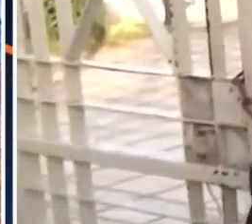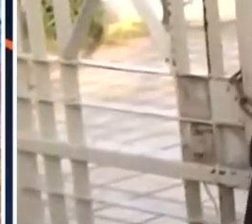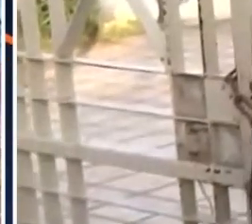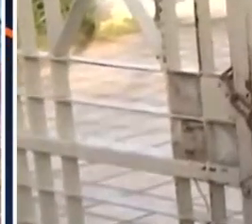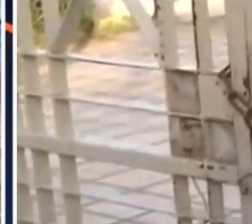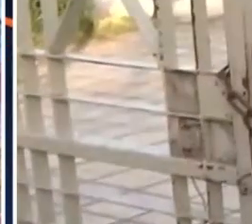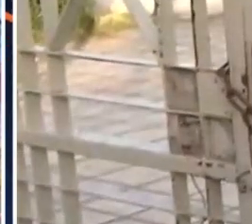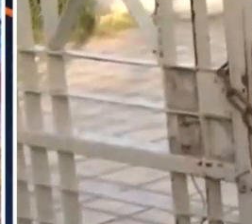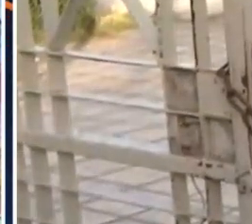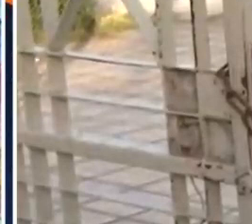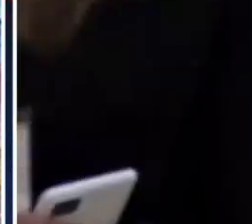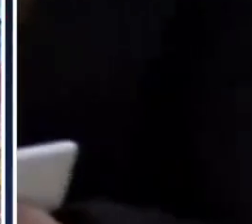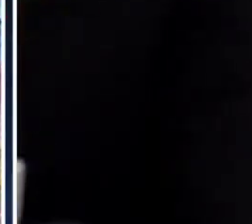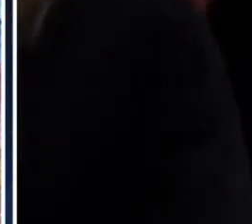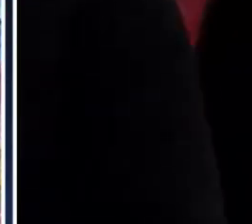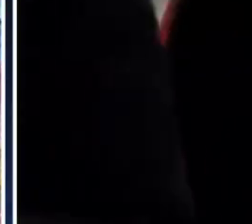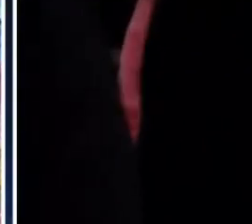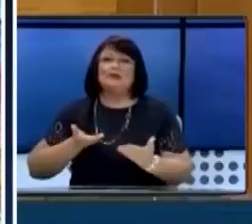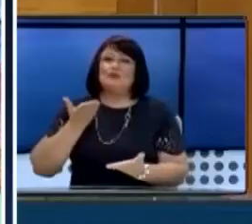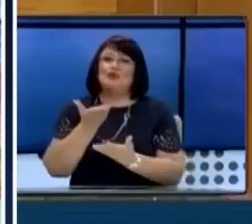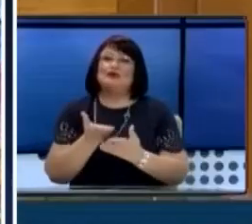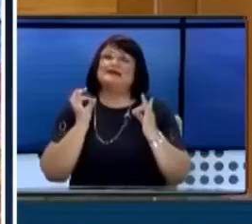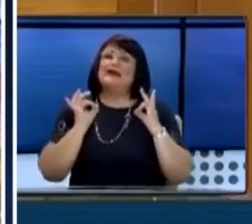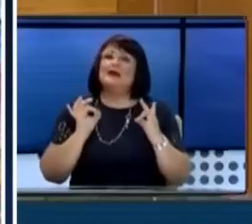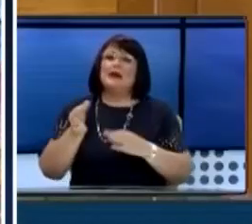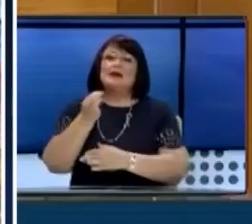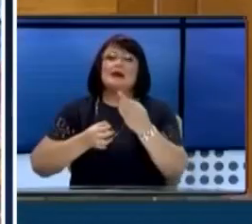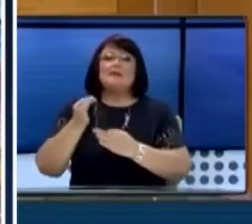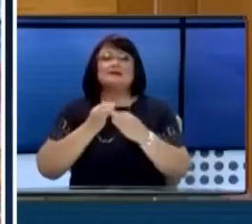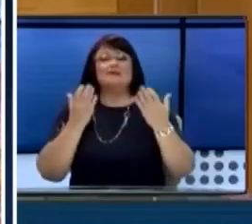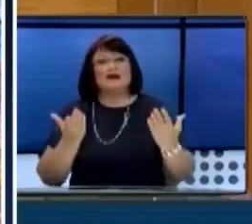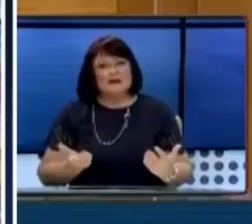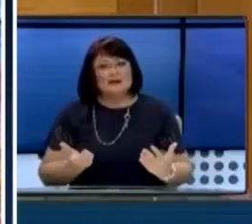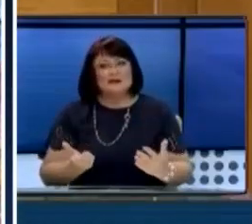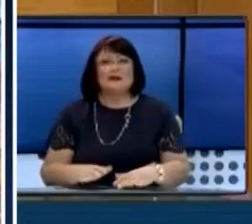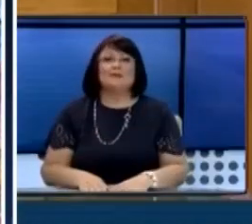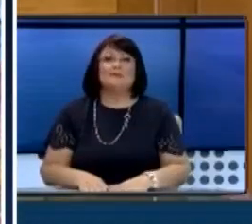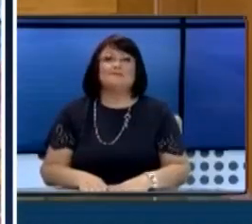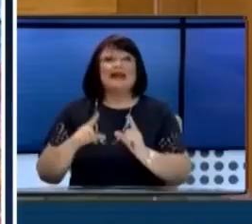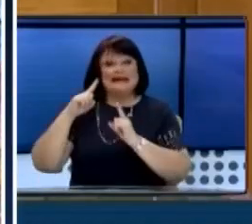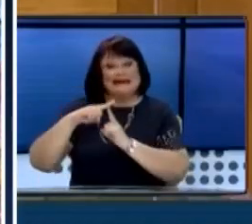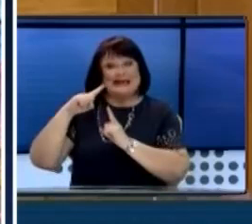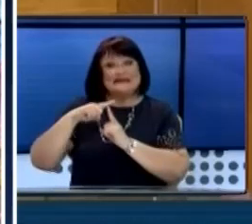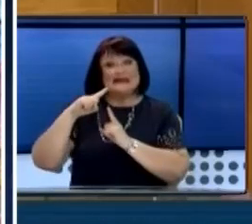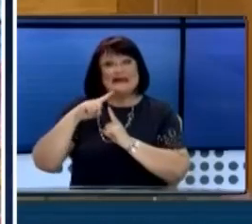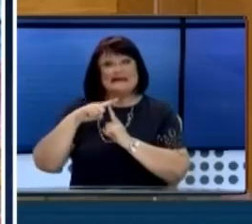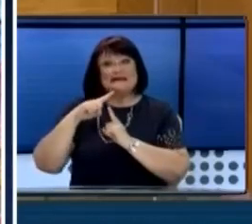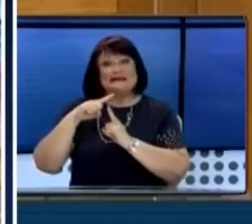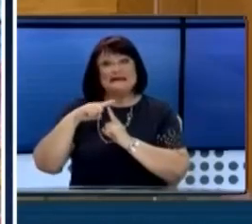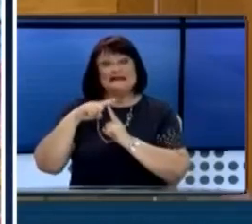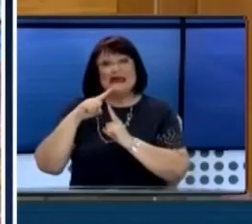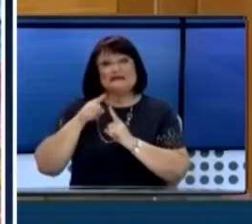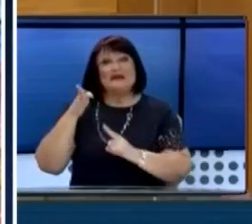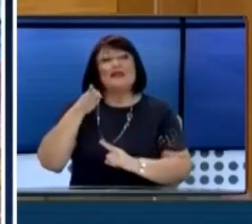Είναι τόσο έναντι των ιδίων, αλλά και έναντι των παιδιών, γιατί τα σχολιά θα ανοίξουν από Σεπτέμβριο διαζώσης, τέλος η τηλεκπαίδευση, δεν